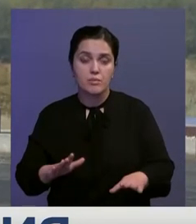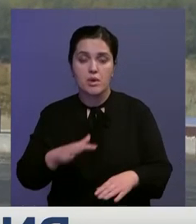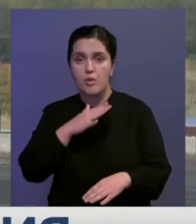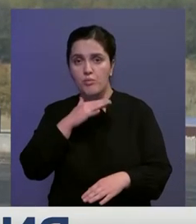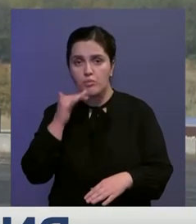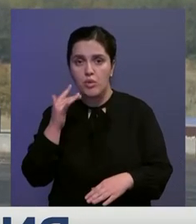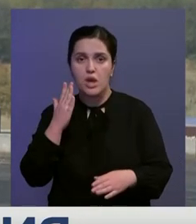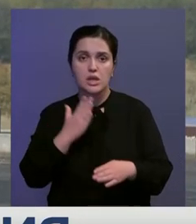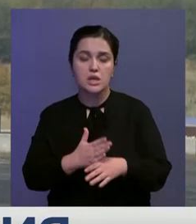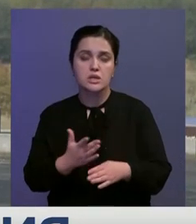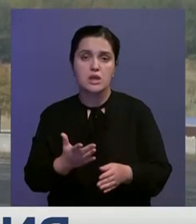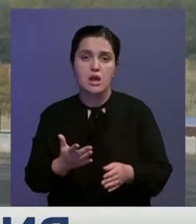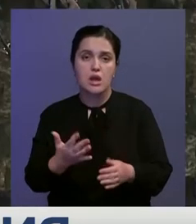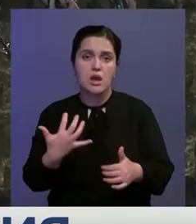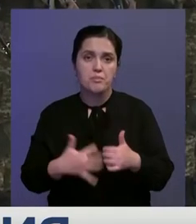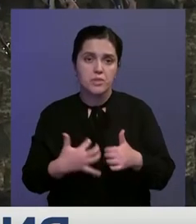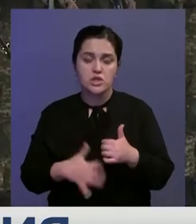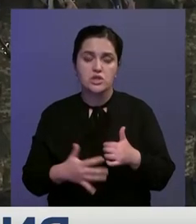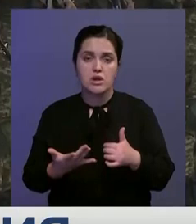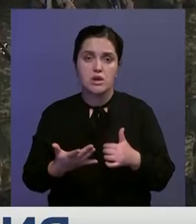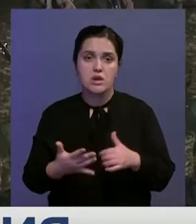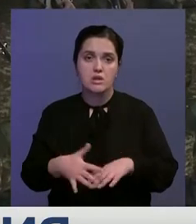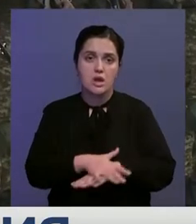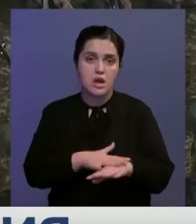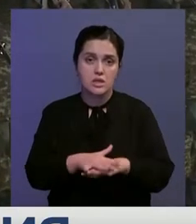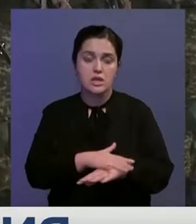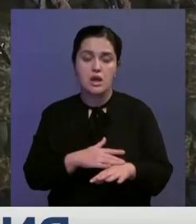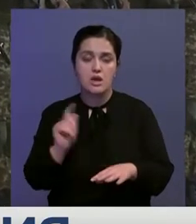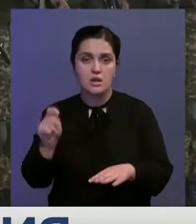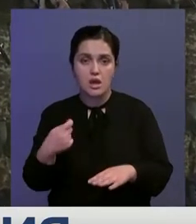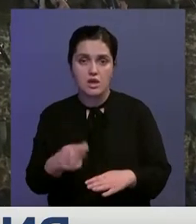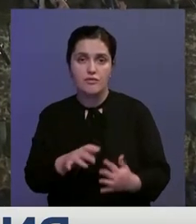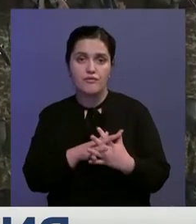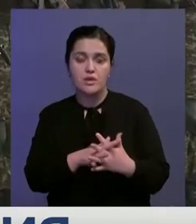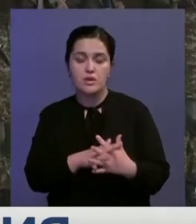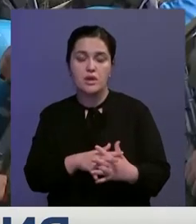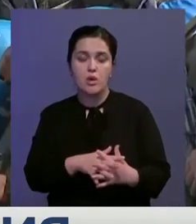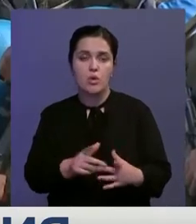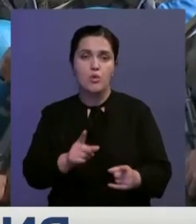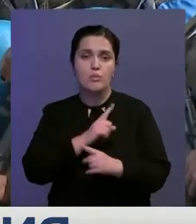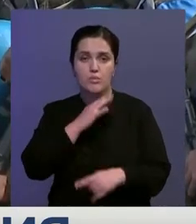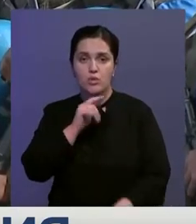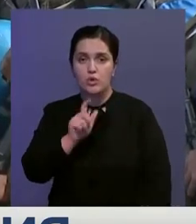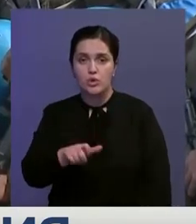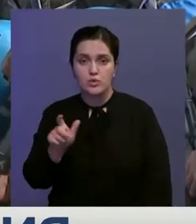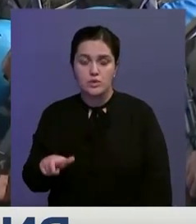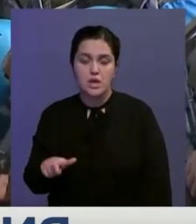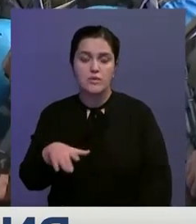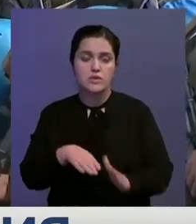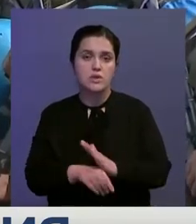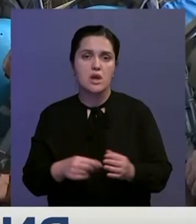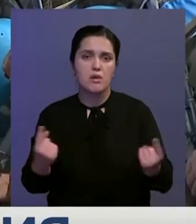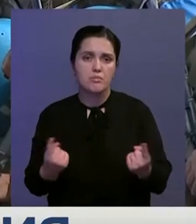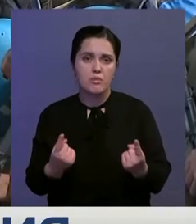многочисленных региональных и межэтнических конфликтов, в ходе которых гибнут миллионы людей, в том числе